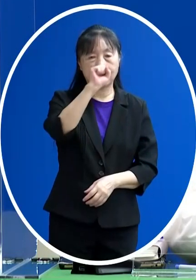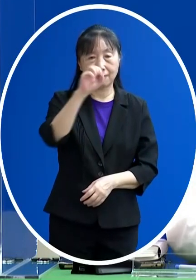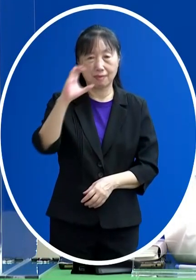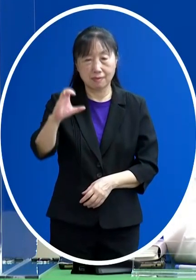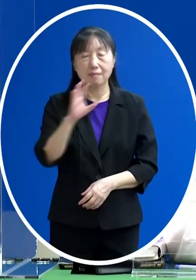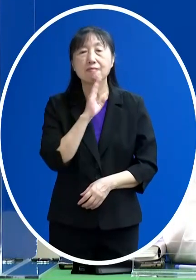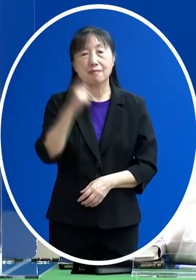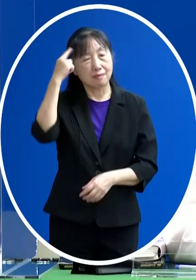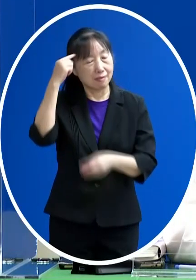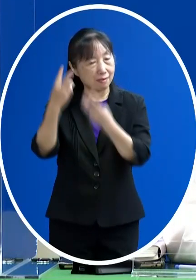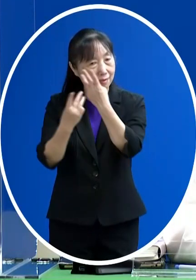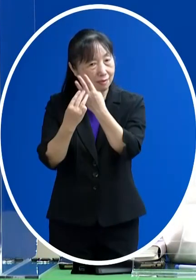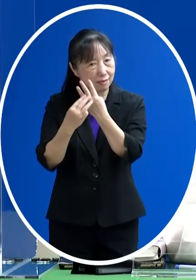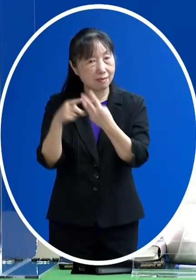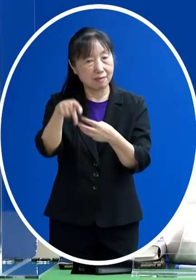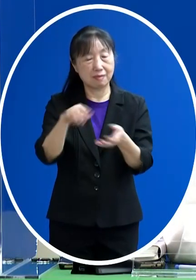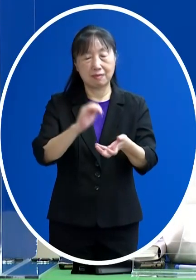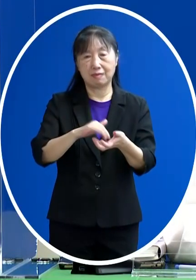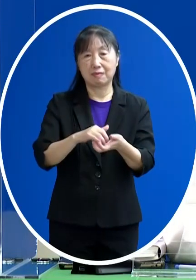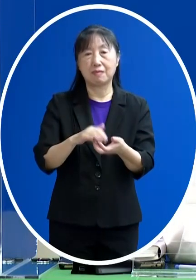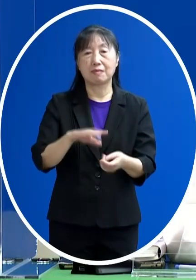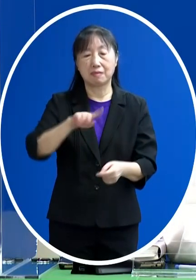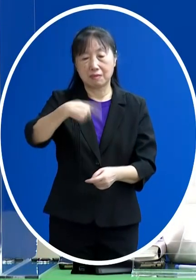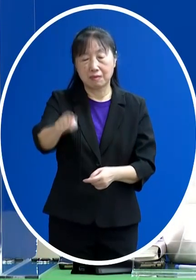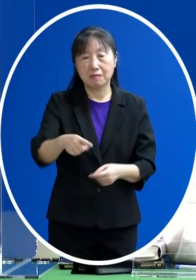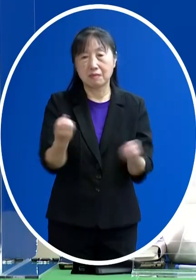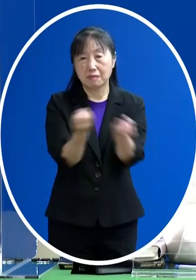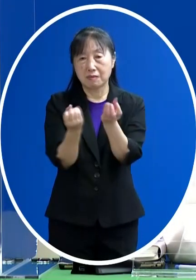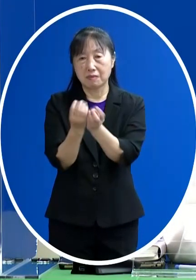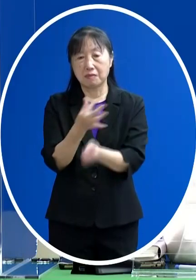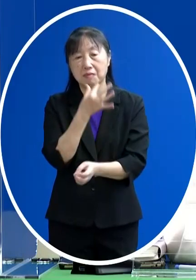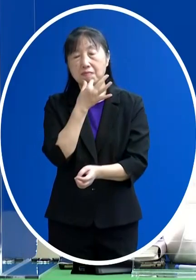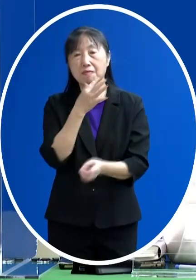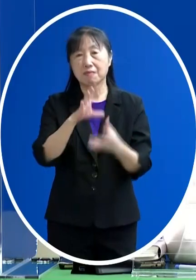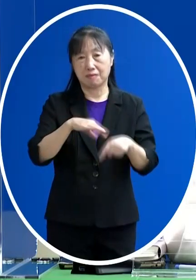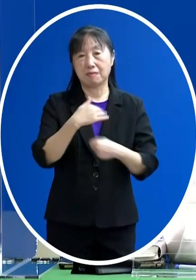等等这些并发症哦，容易在下一波的疫情仍然会发生。以上报告。